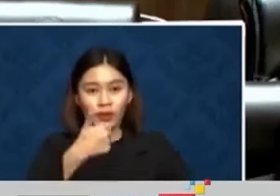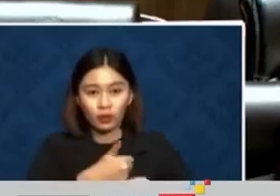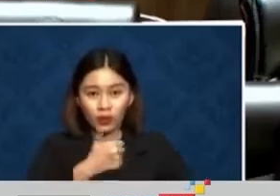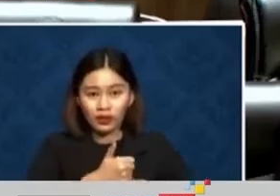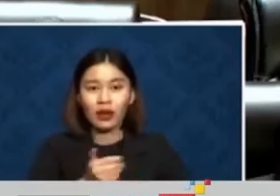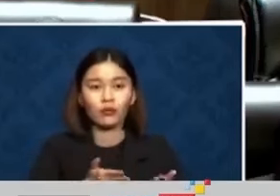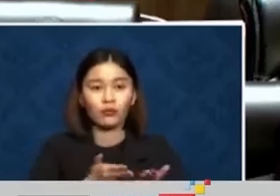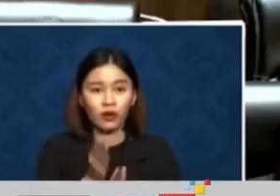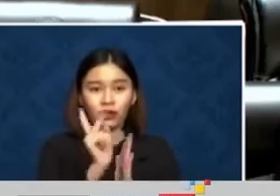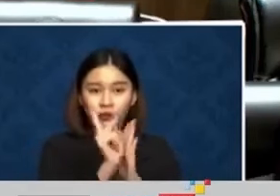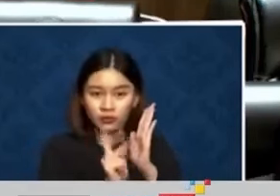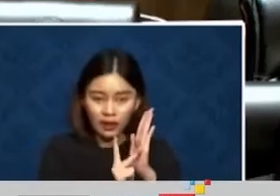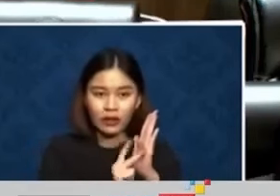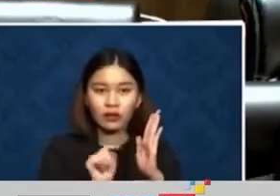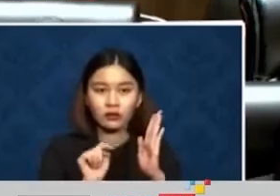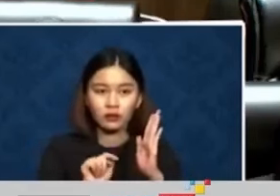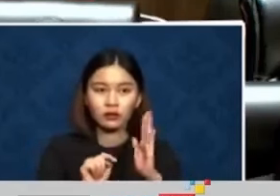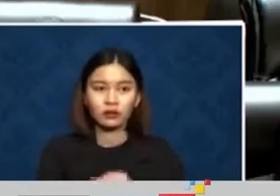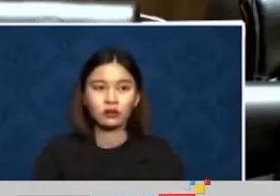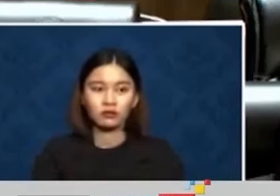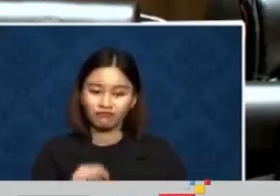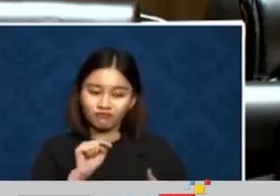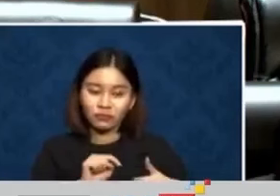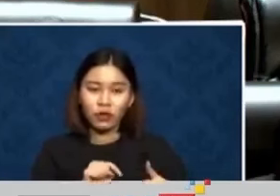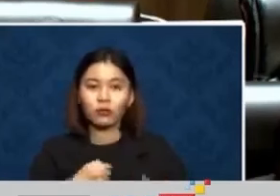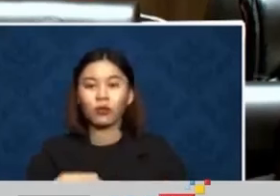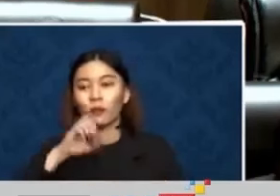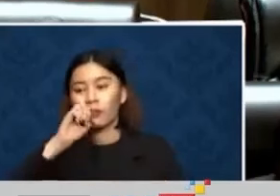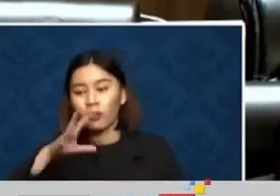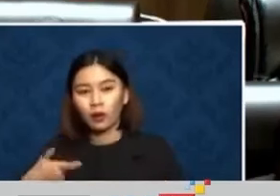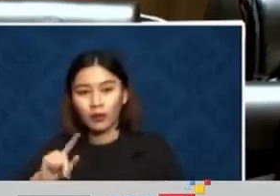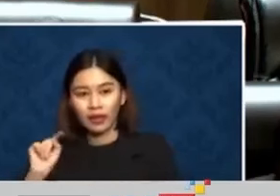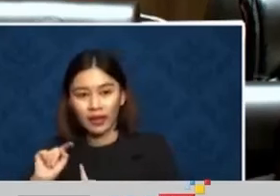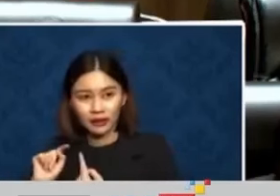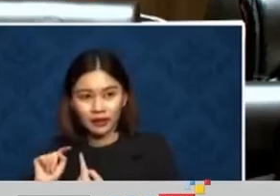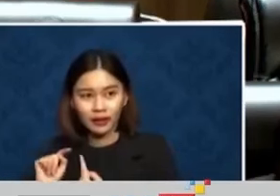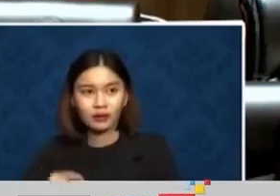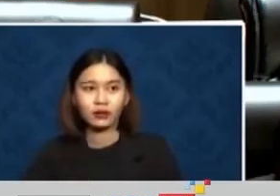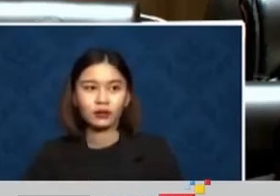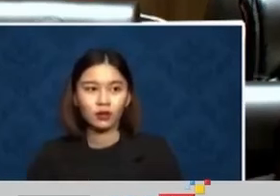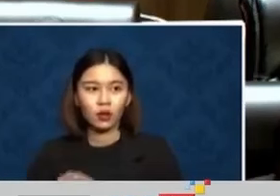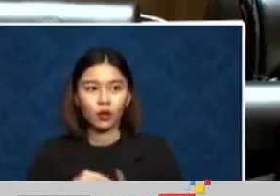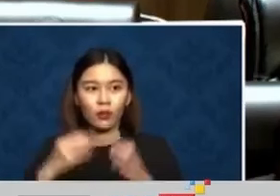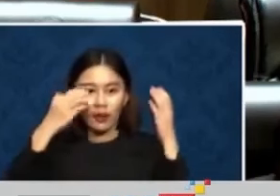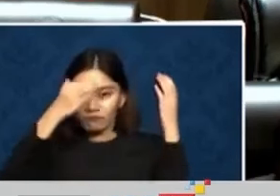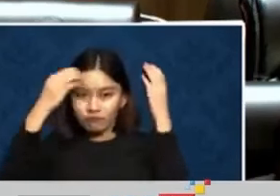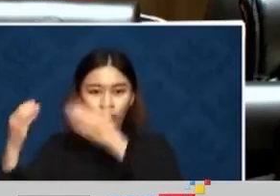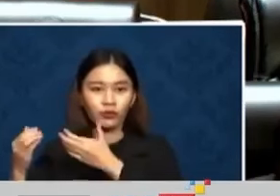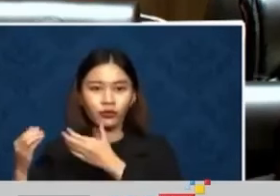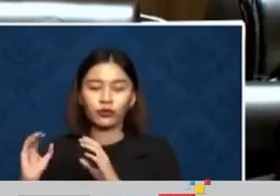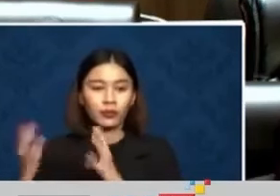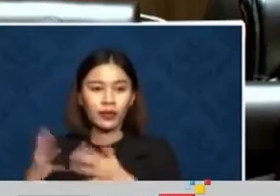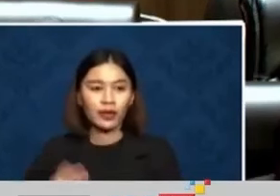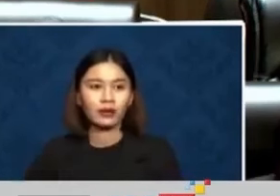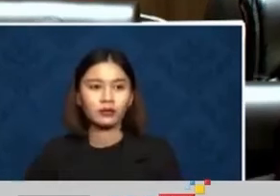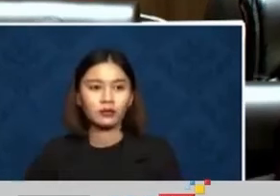ได้ว่าการอภิปรายครั้งนี้มีสสเพื่อไทยลุกขึ้นอภิปรายต่อเนื่องหลายคนเลยนะนะเหมือนกับว่